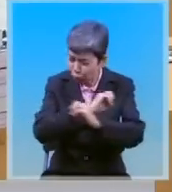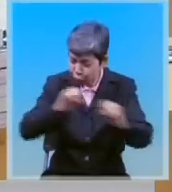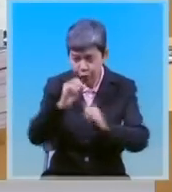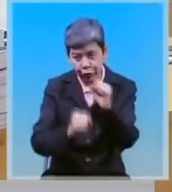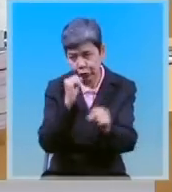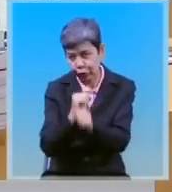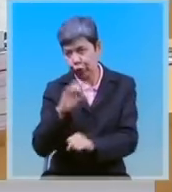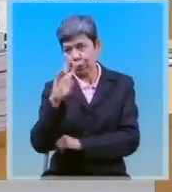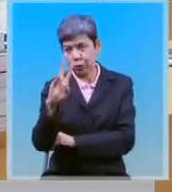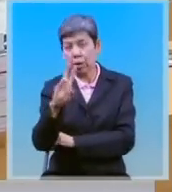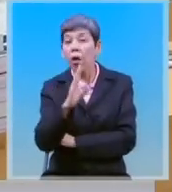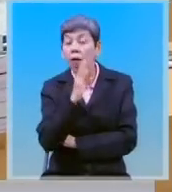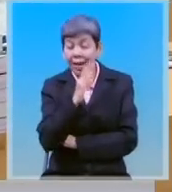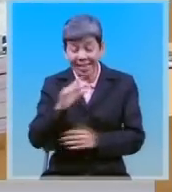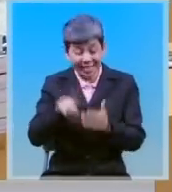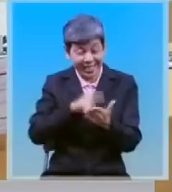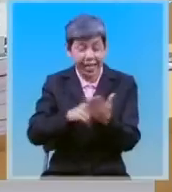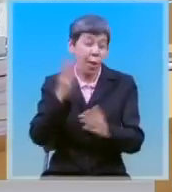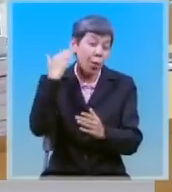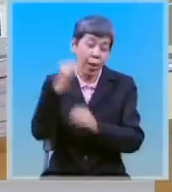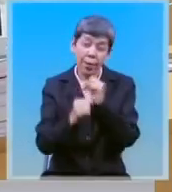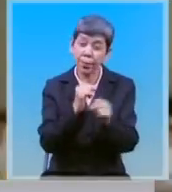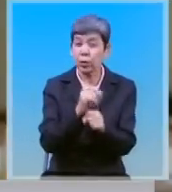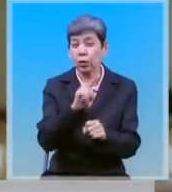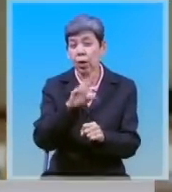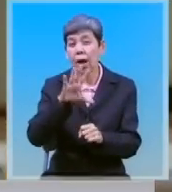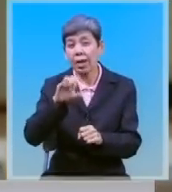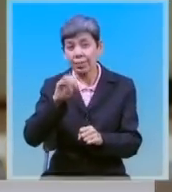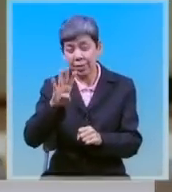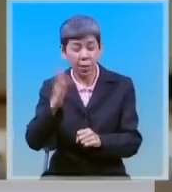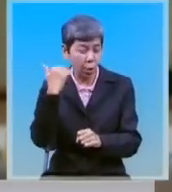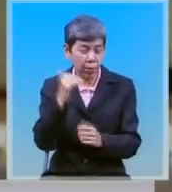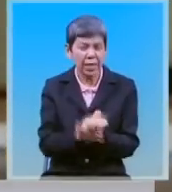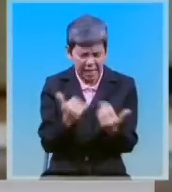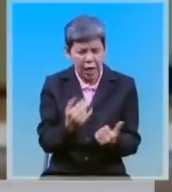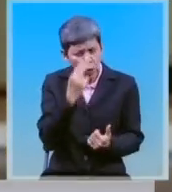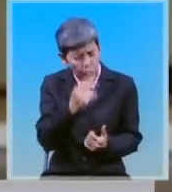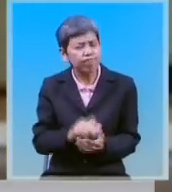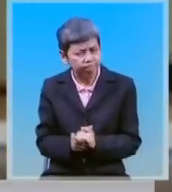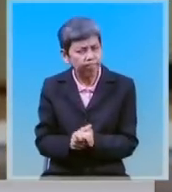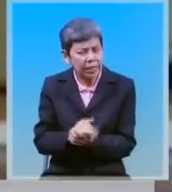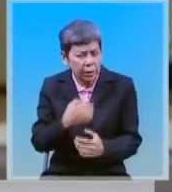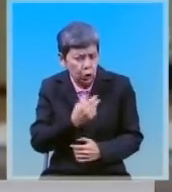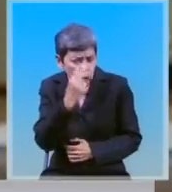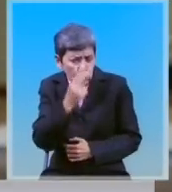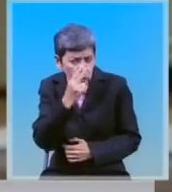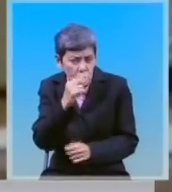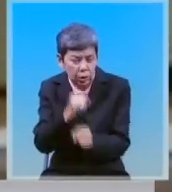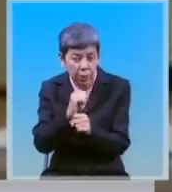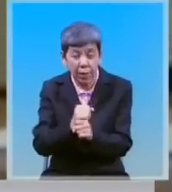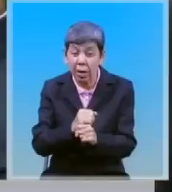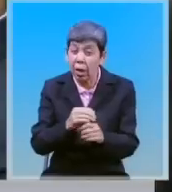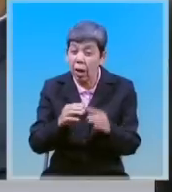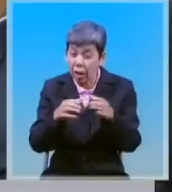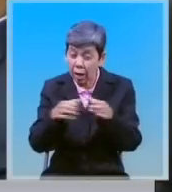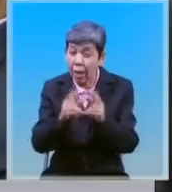ปีหากนับการเลือกตั้งเมื่อครั้งปี2554จึงเป็นประเด็นที่ต้องจับตาว่าทั้ง7อร